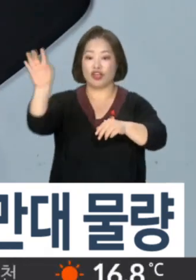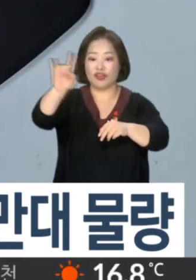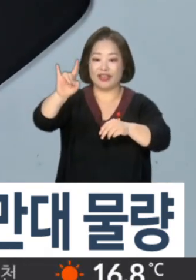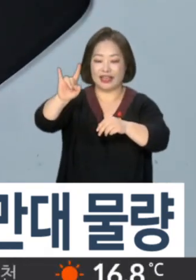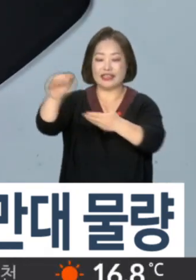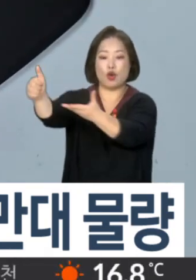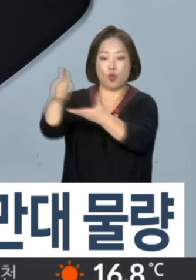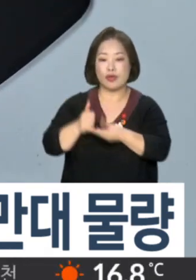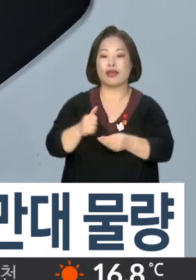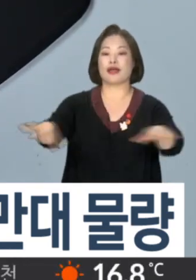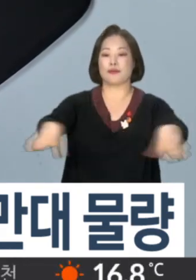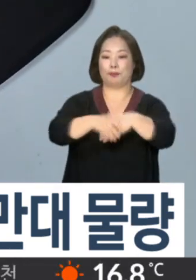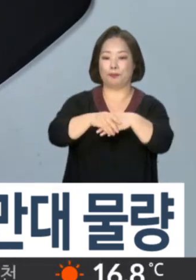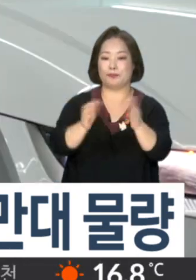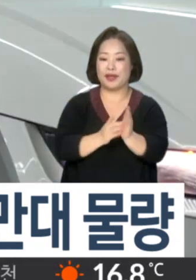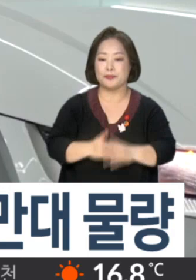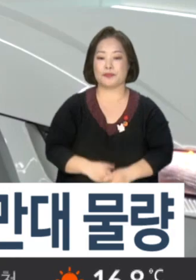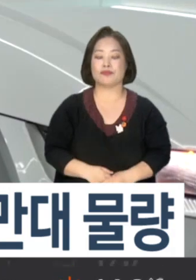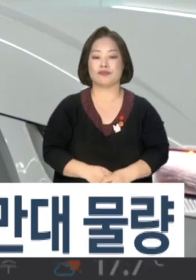확보하게 됐습니다.